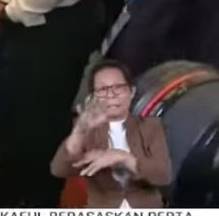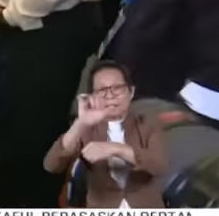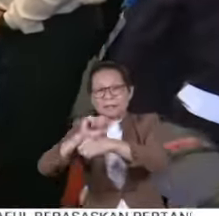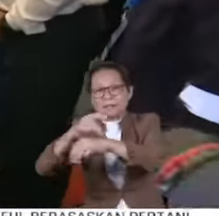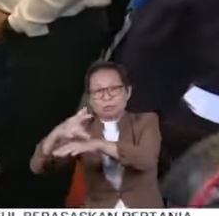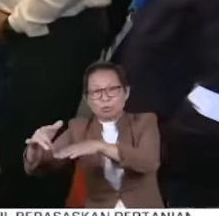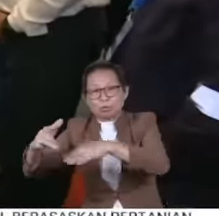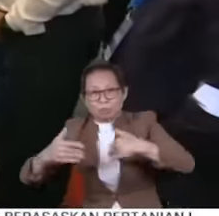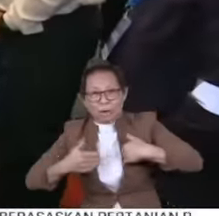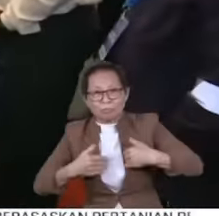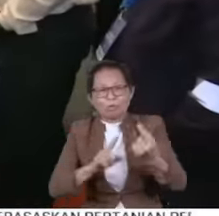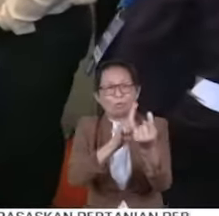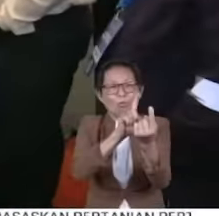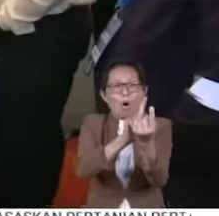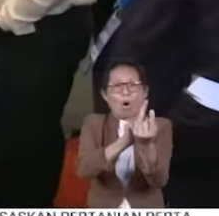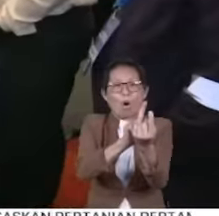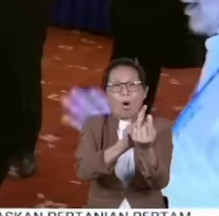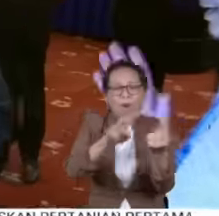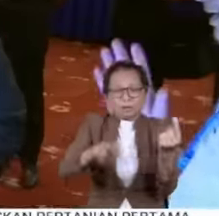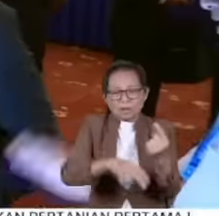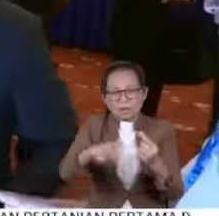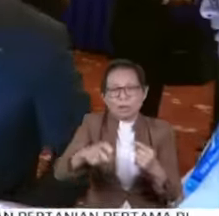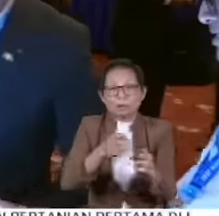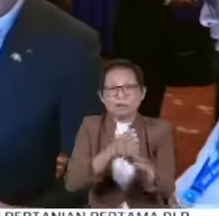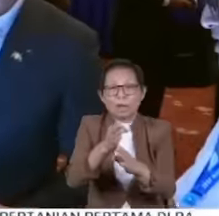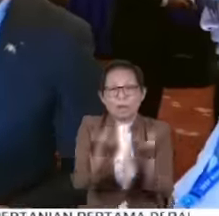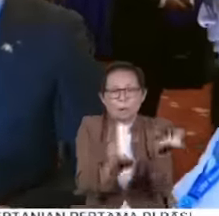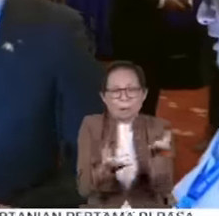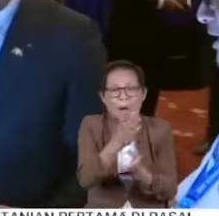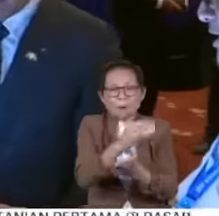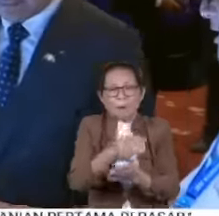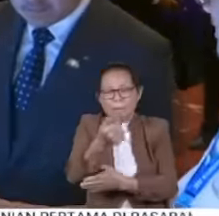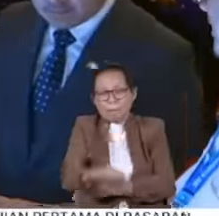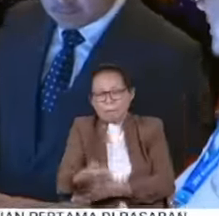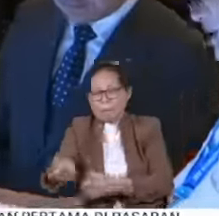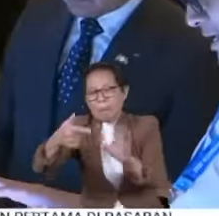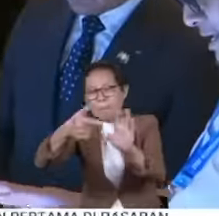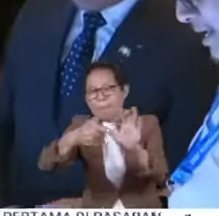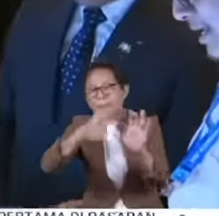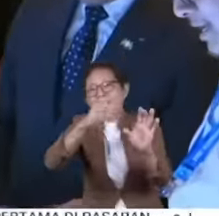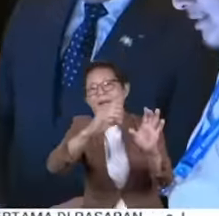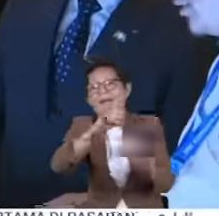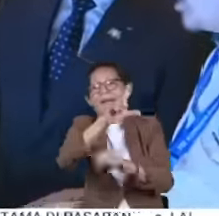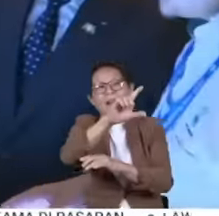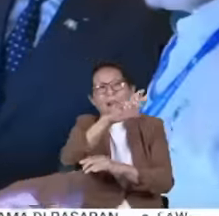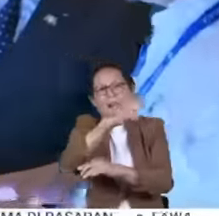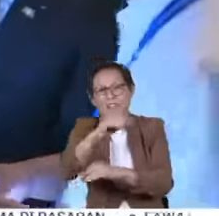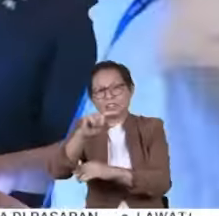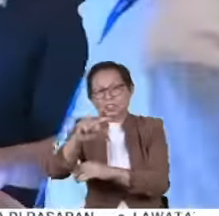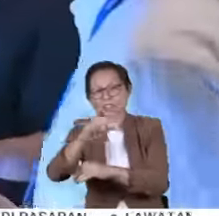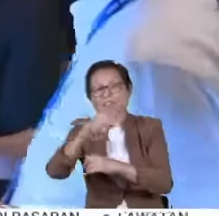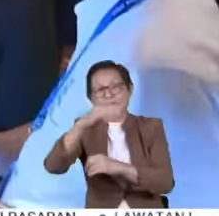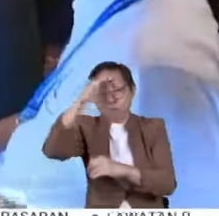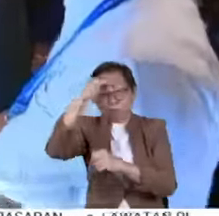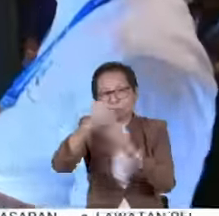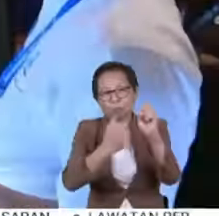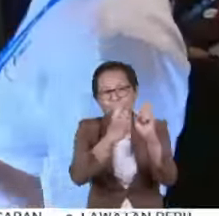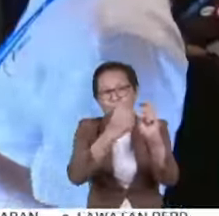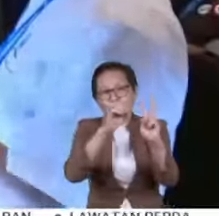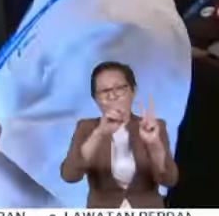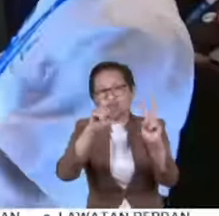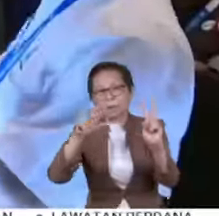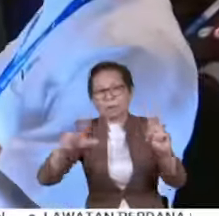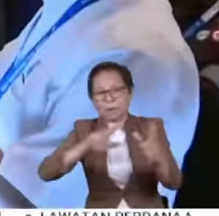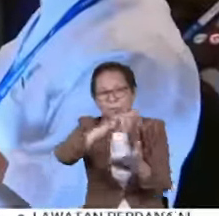peluang pekerjaan beliau ditemui di jelajah sektor primata Serta peralatan minyak dan gas Johor 2023 di pusat